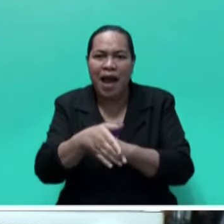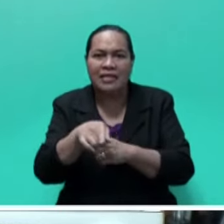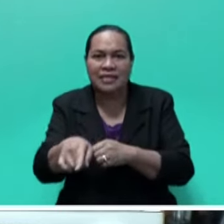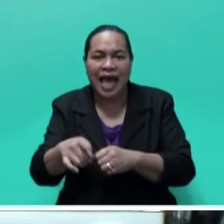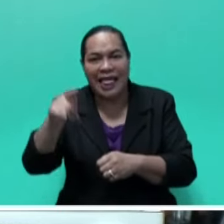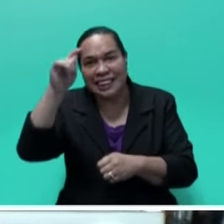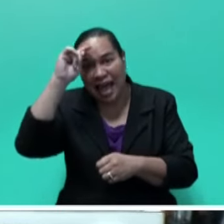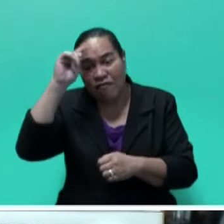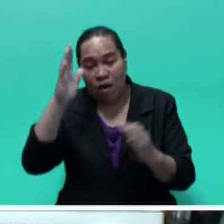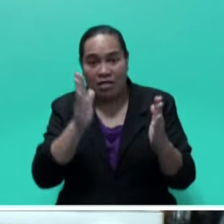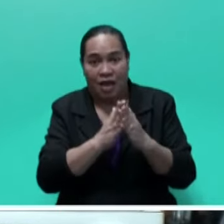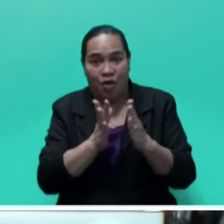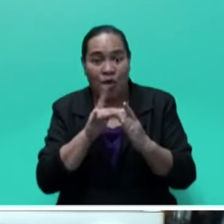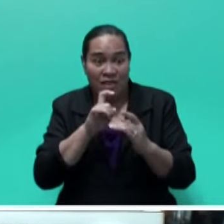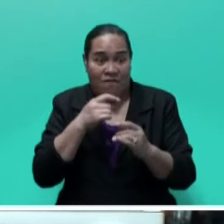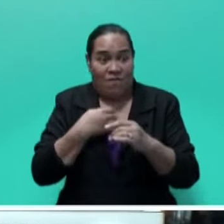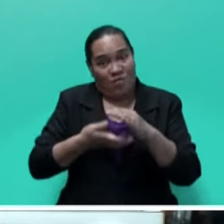irakiraki.